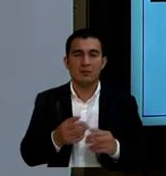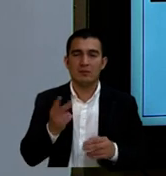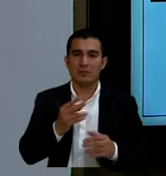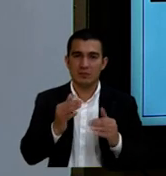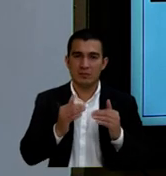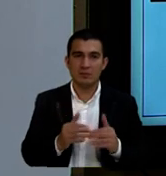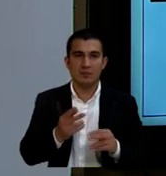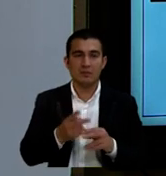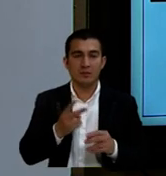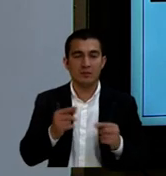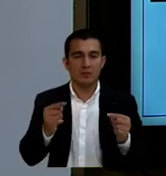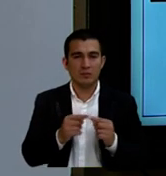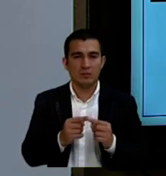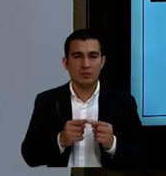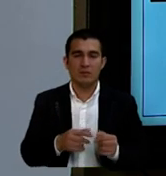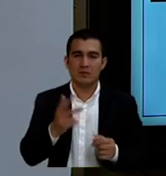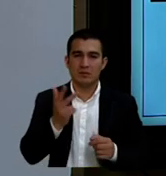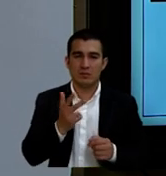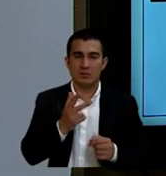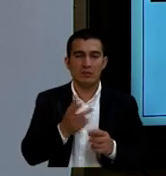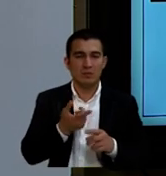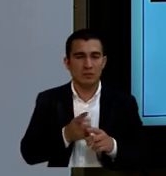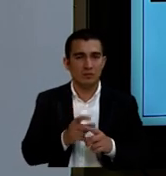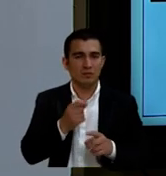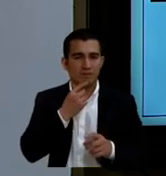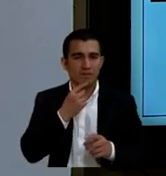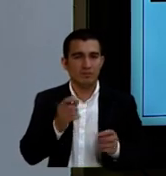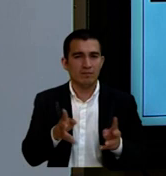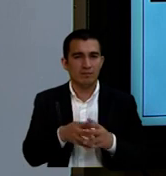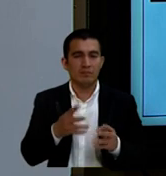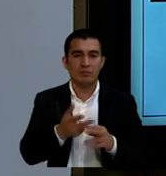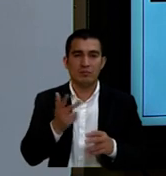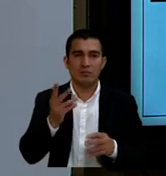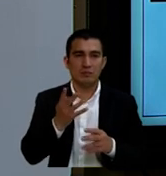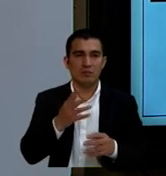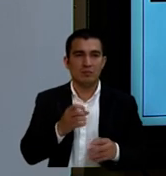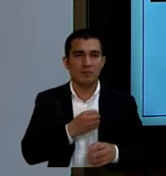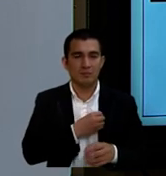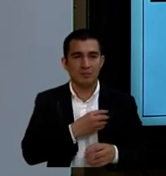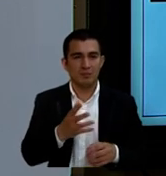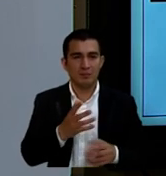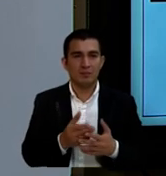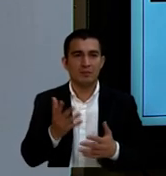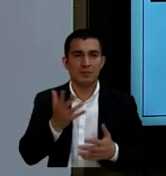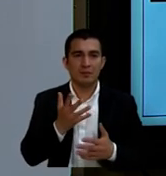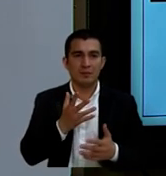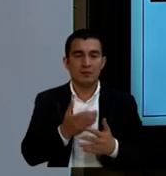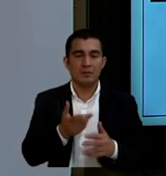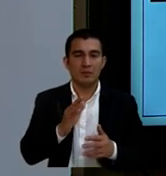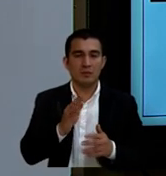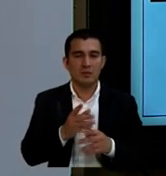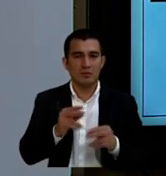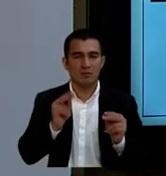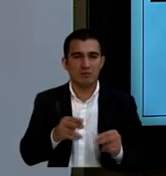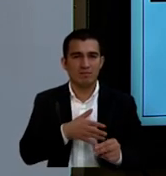Ikkinchisi aniqlik. Uchinchisi mantiqiylik. To'rtinchisi boylik, soflik, jo'yalilik